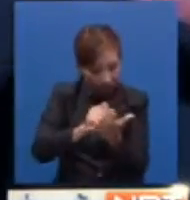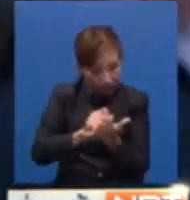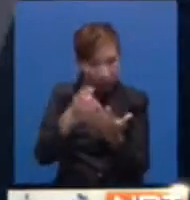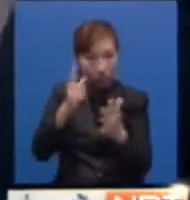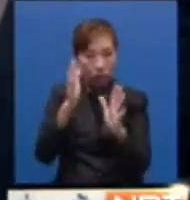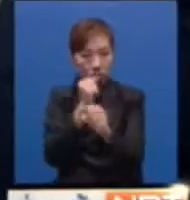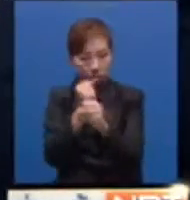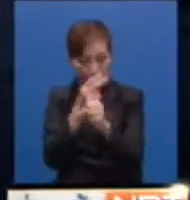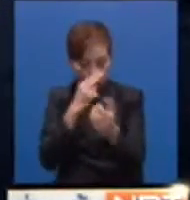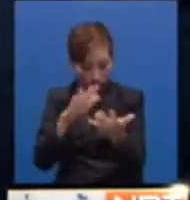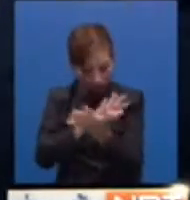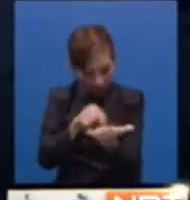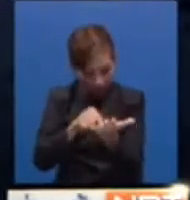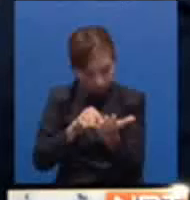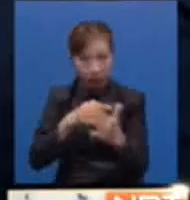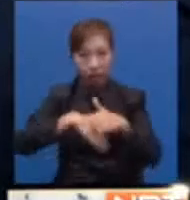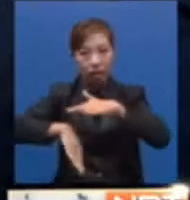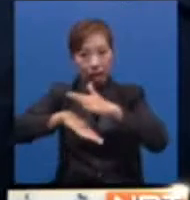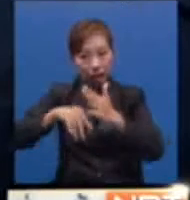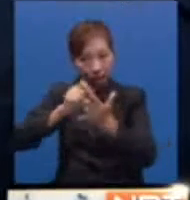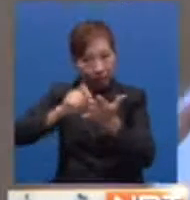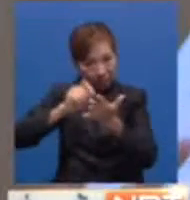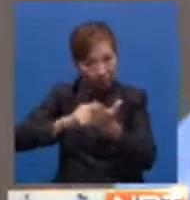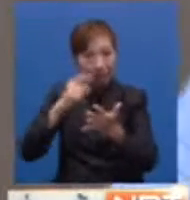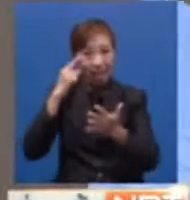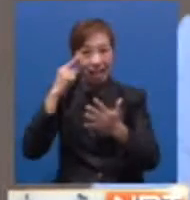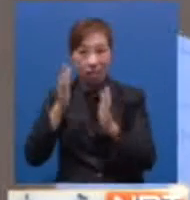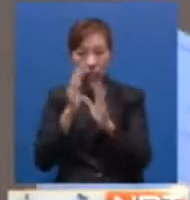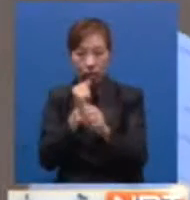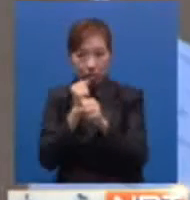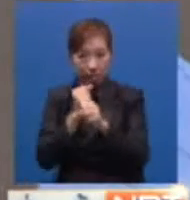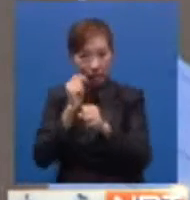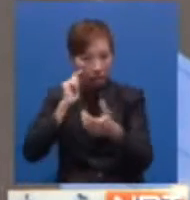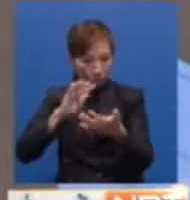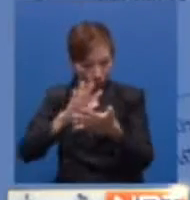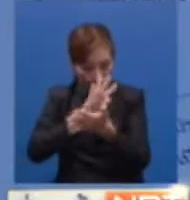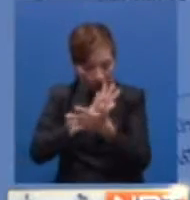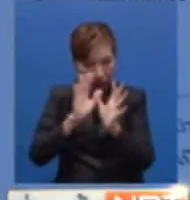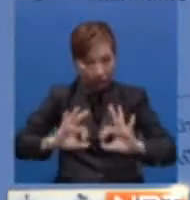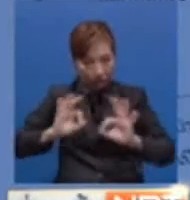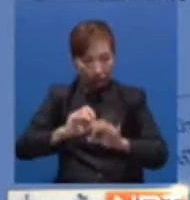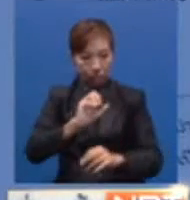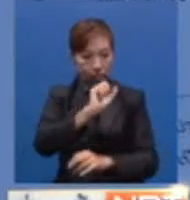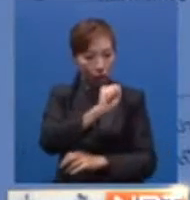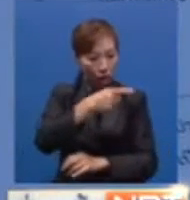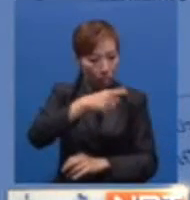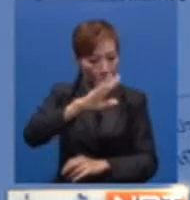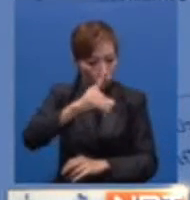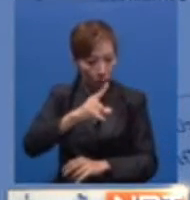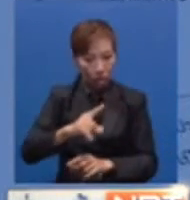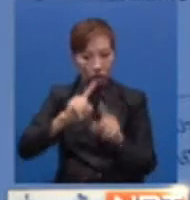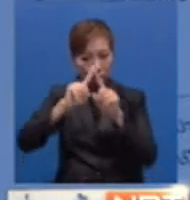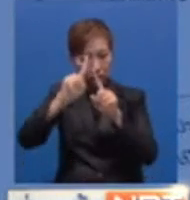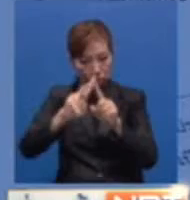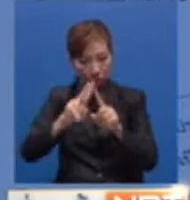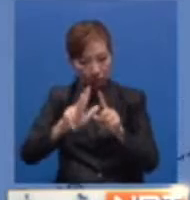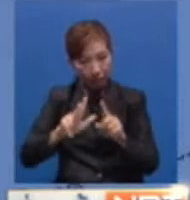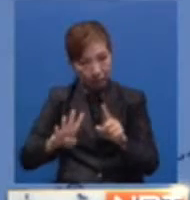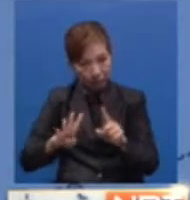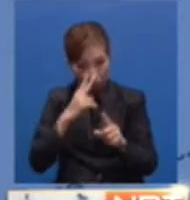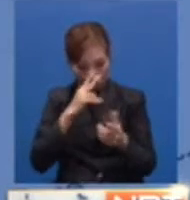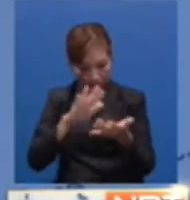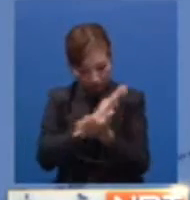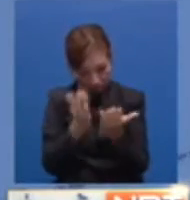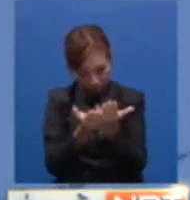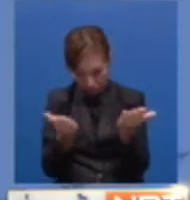หลักฐานจากนั้นจะมีเจ้าหน้าที่ตรวจเอกสารสำคัญคือสปช 1 2 3และ 4ว่าเอกสารครบถ้วนหรือไม่